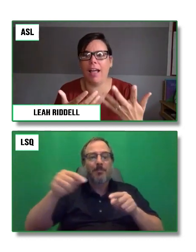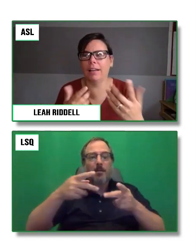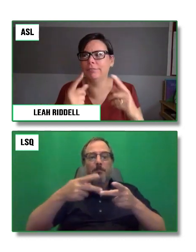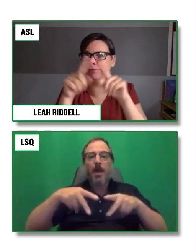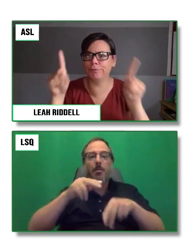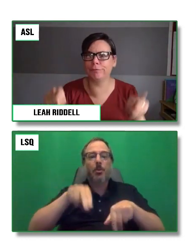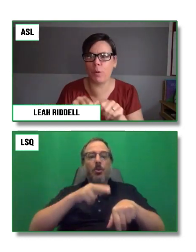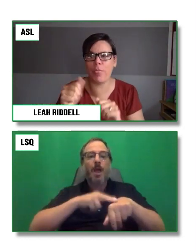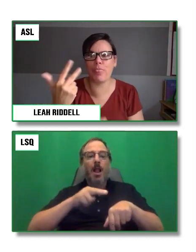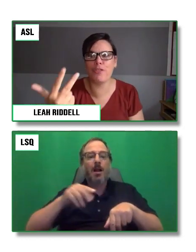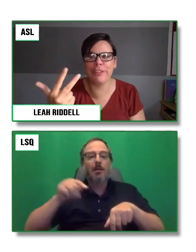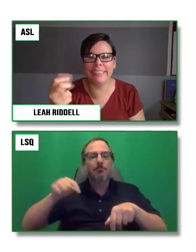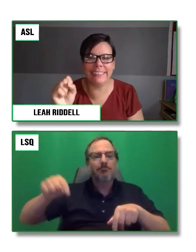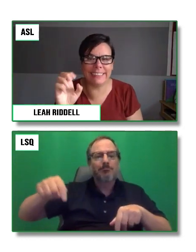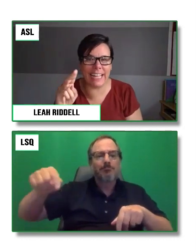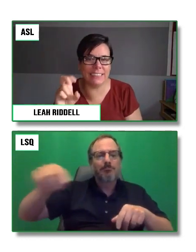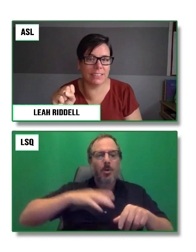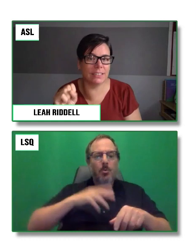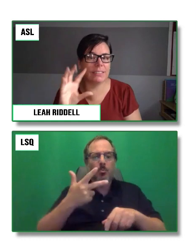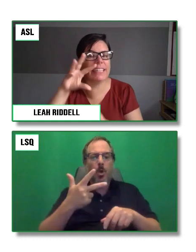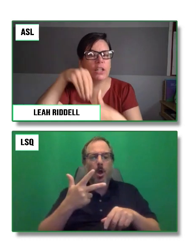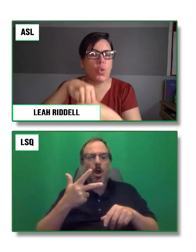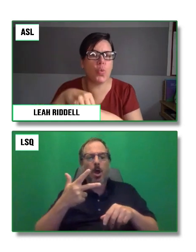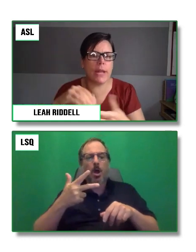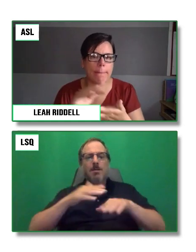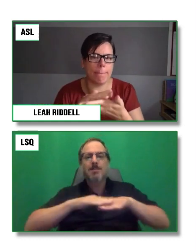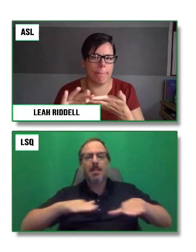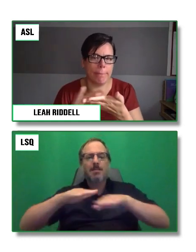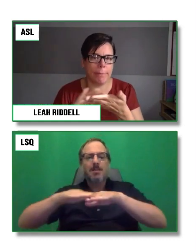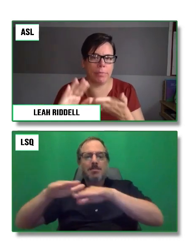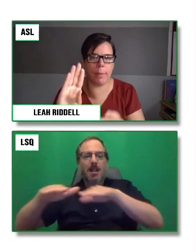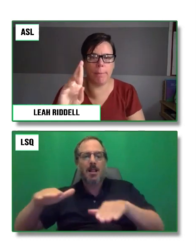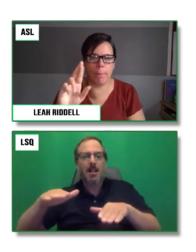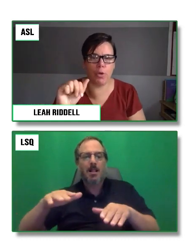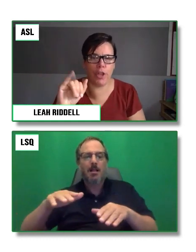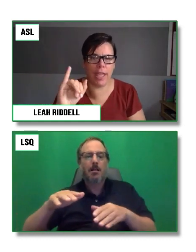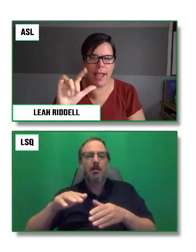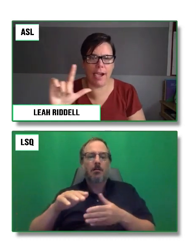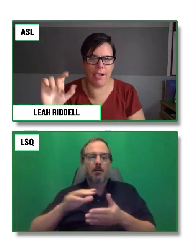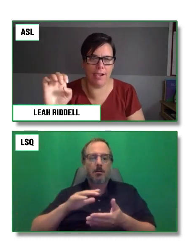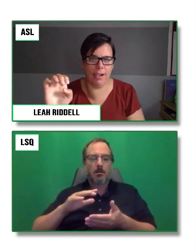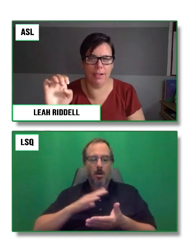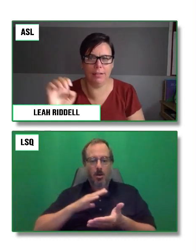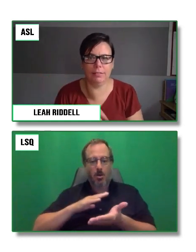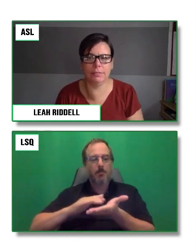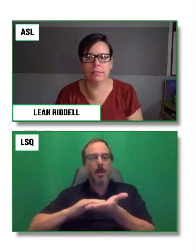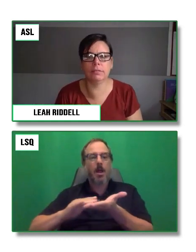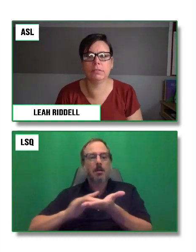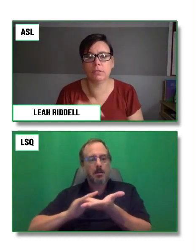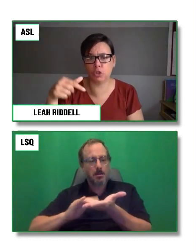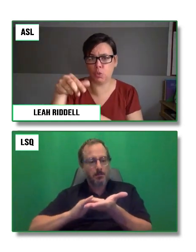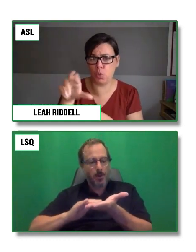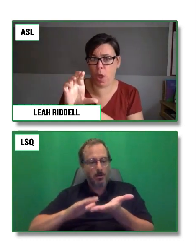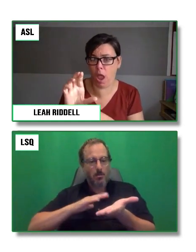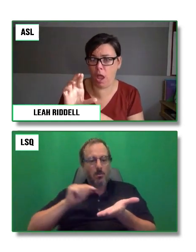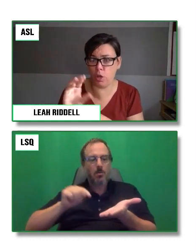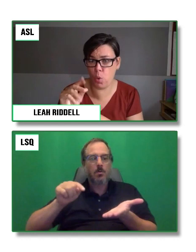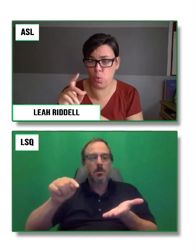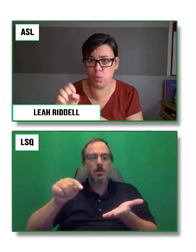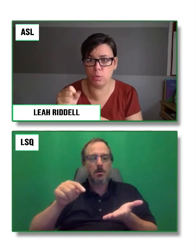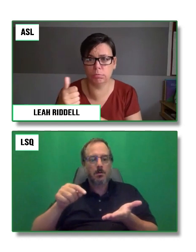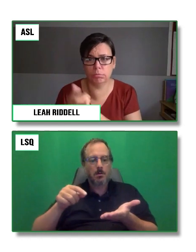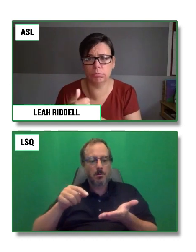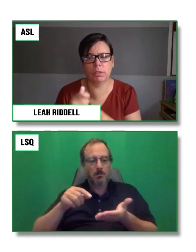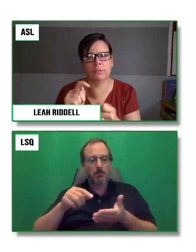L'affichage à des parcs nationaux peut offrir des informations qui tiennent compte des 3 des 5 sens,